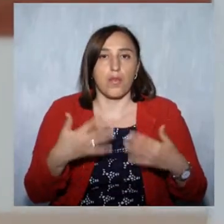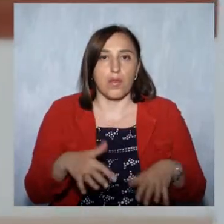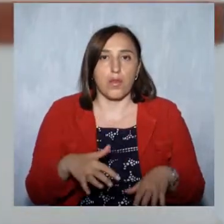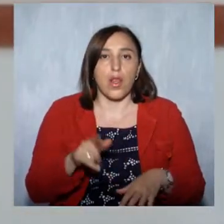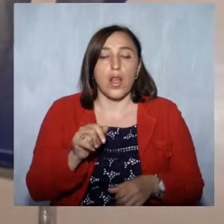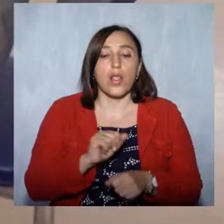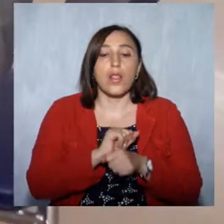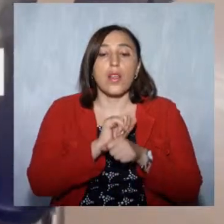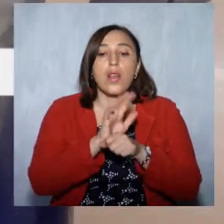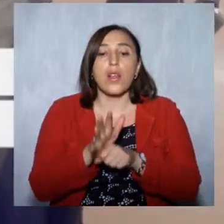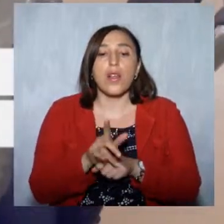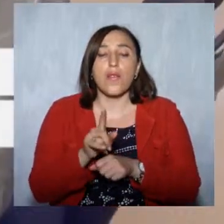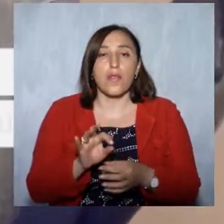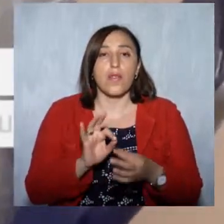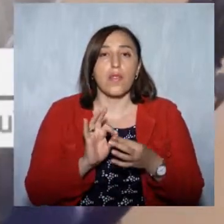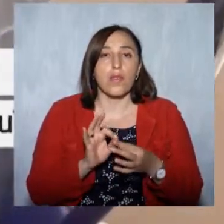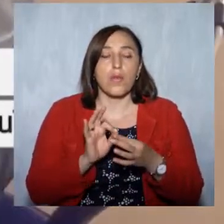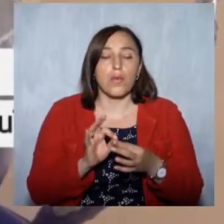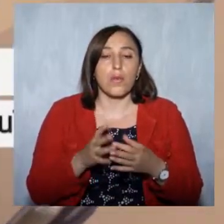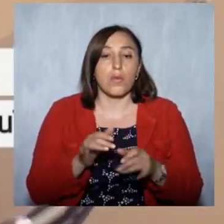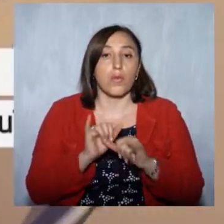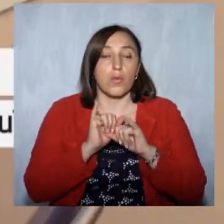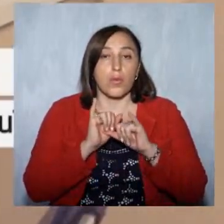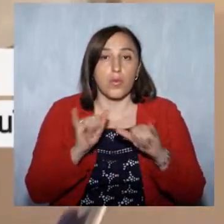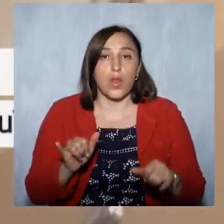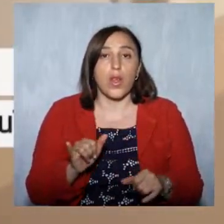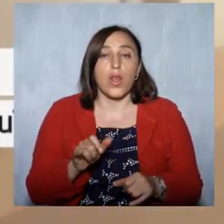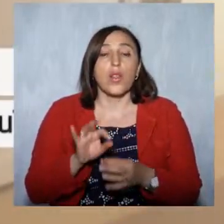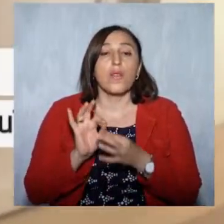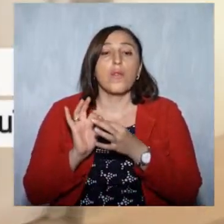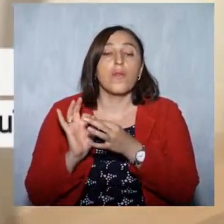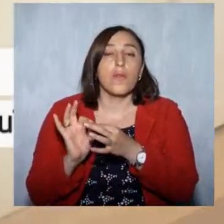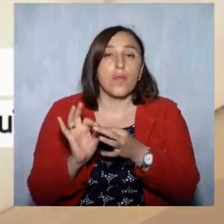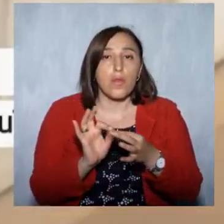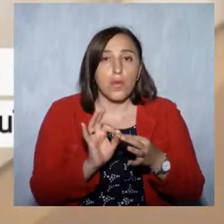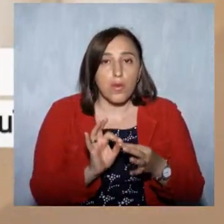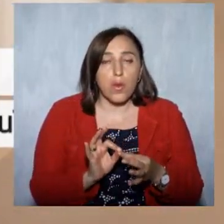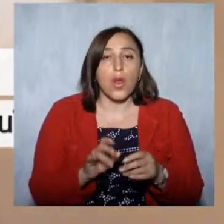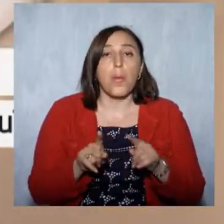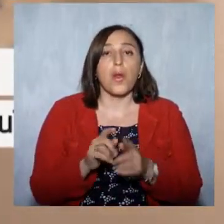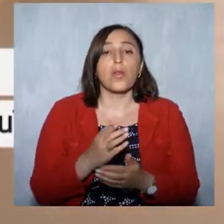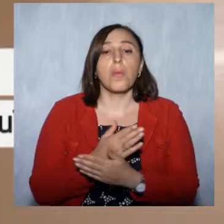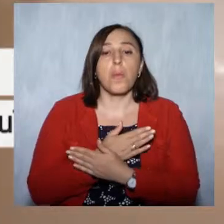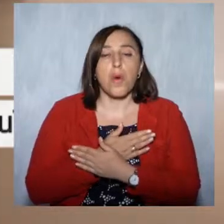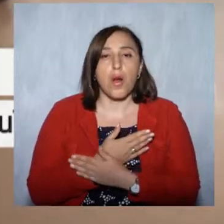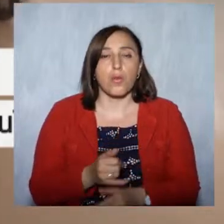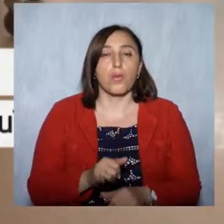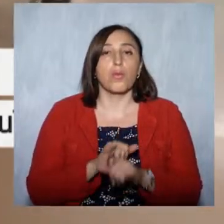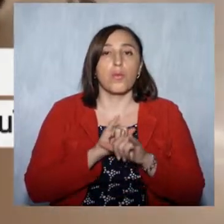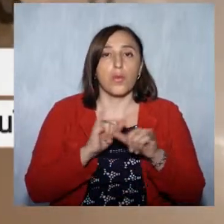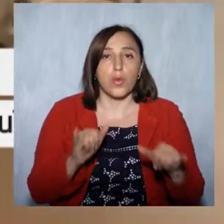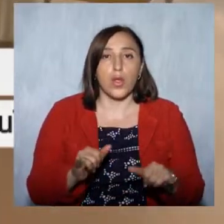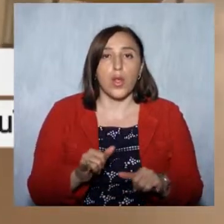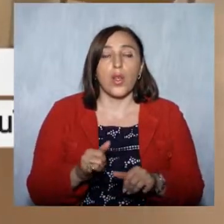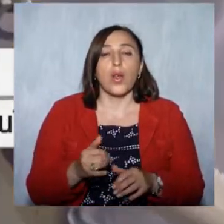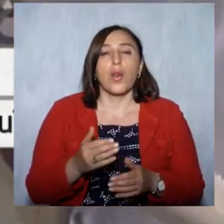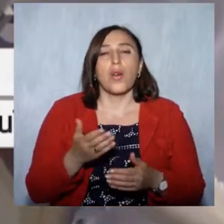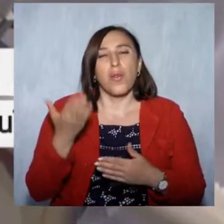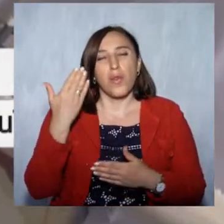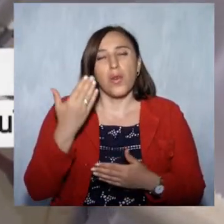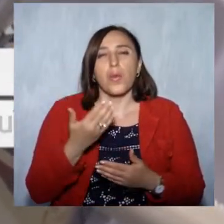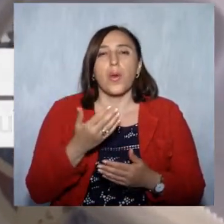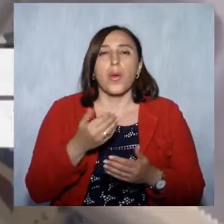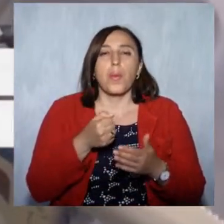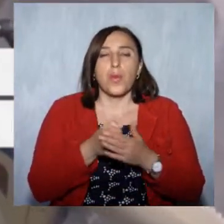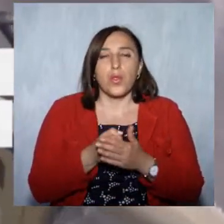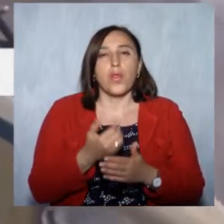Համաճարակային իրավիճակը Հայաստանում գնալով լարվում է, վարակվածների թվի աճից բացի նաև մահվան թվերն են ավելանում։ Եթե նախորդ օրերին մահացության